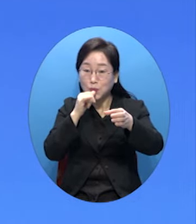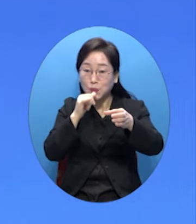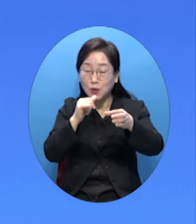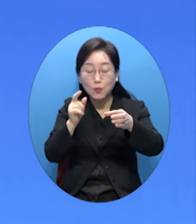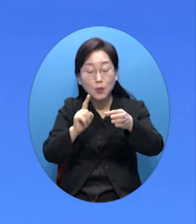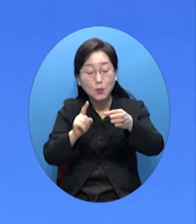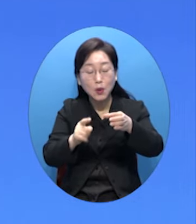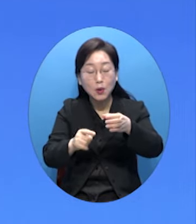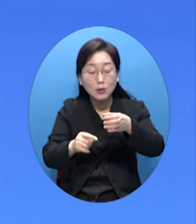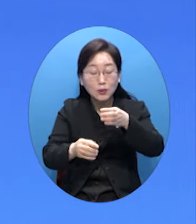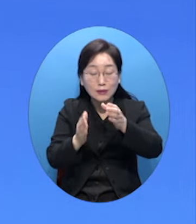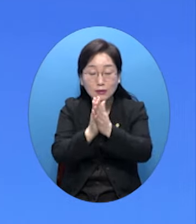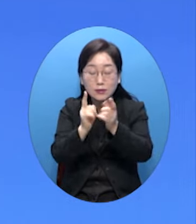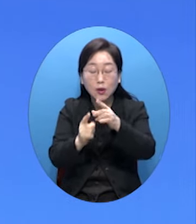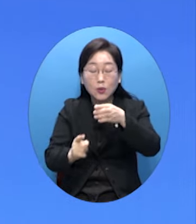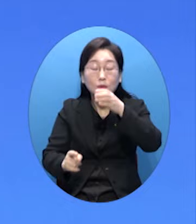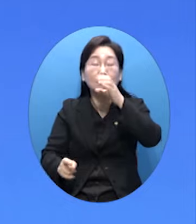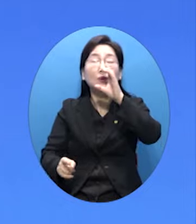하는 것입니다.